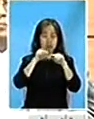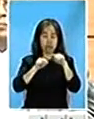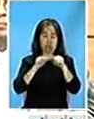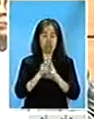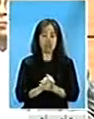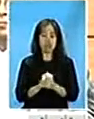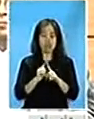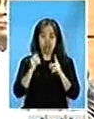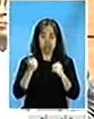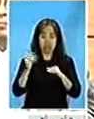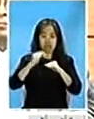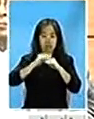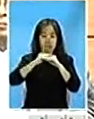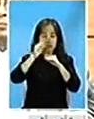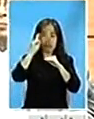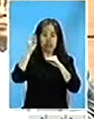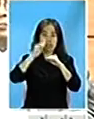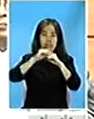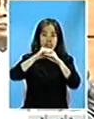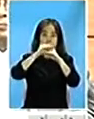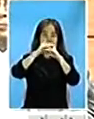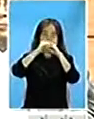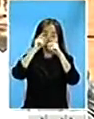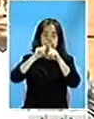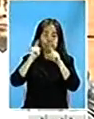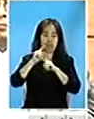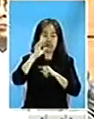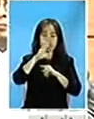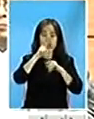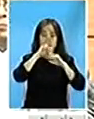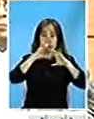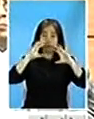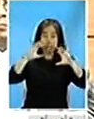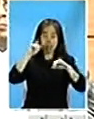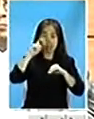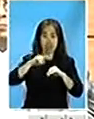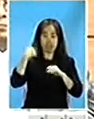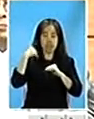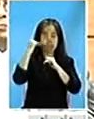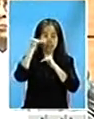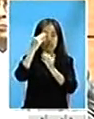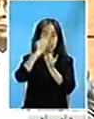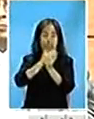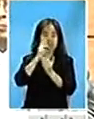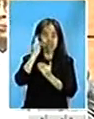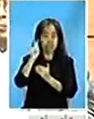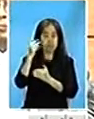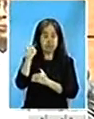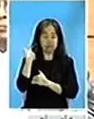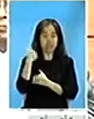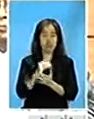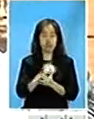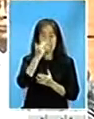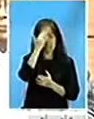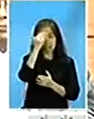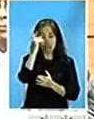แต่การเพิ่มหนี้สาธารณะมากขึ้นเรื่อยๆโดยรัฐบาลนั้นควรจะมีขีดจำกัดสาเหตุที่ผมพูดเช่นนั้น